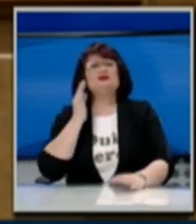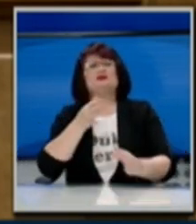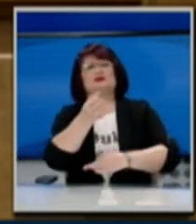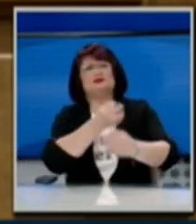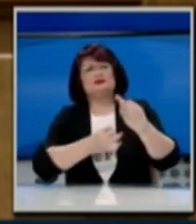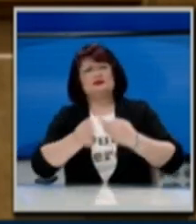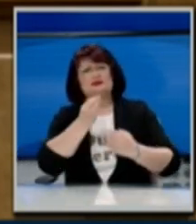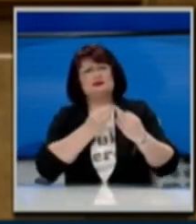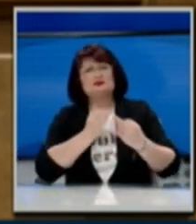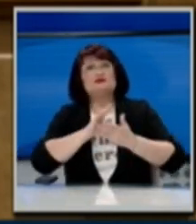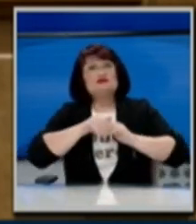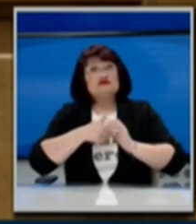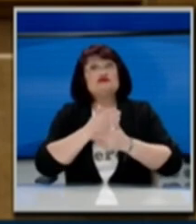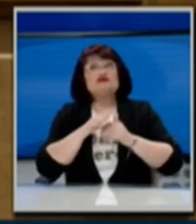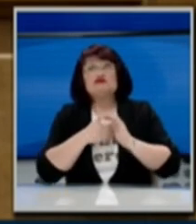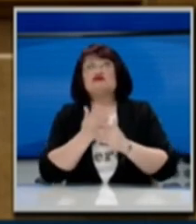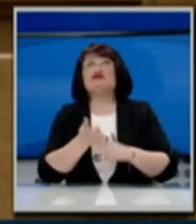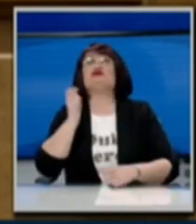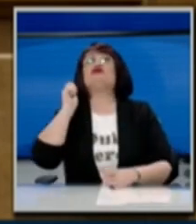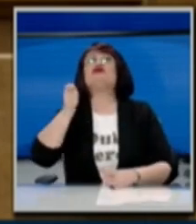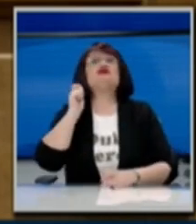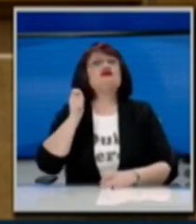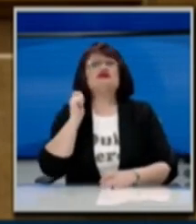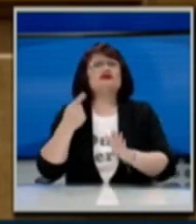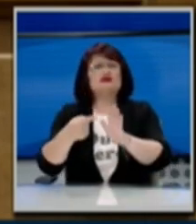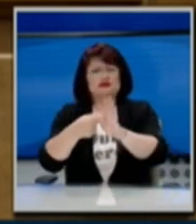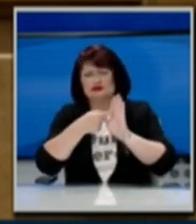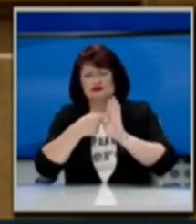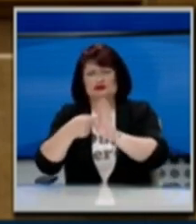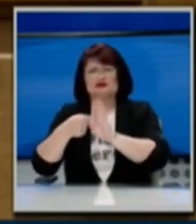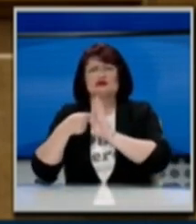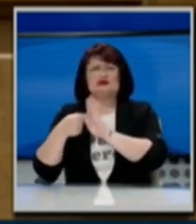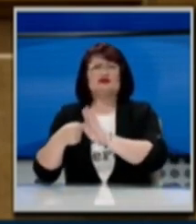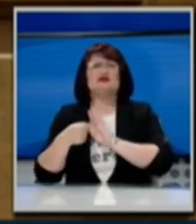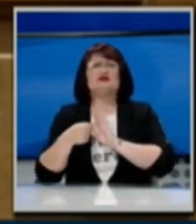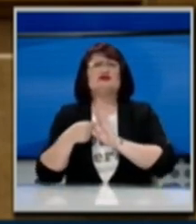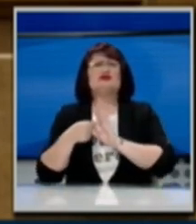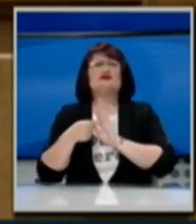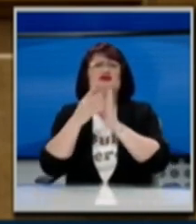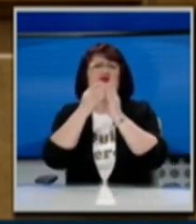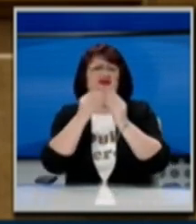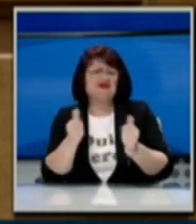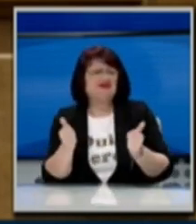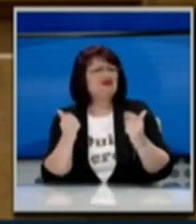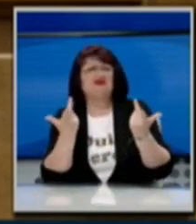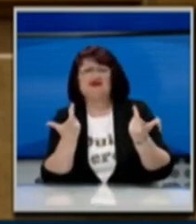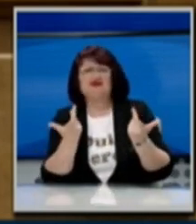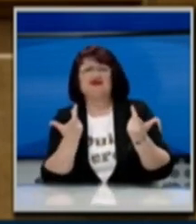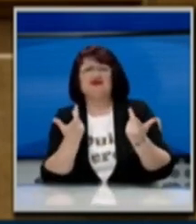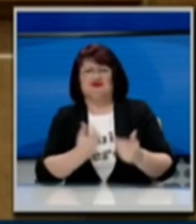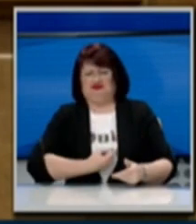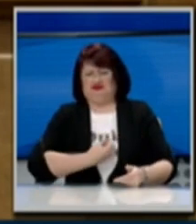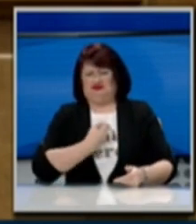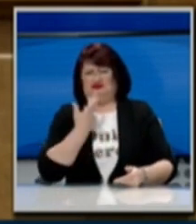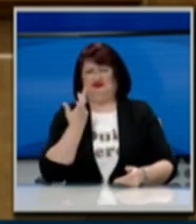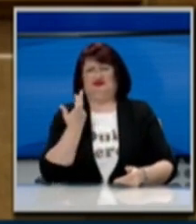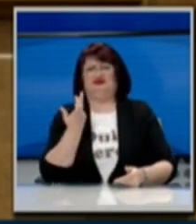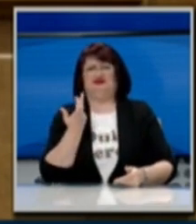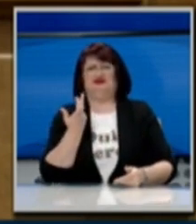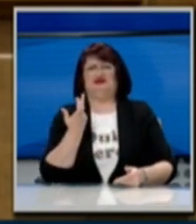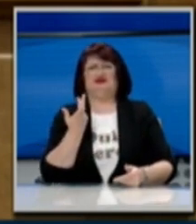με ζέση πολιτικές που αντικατοπτρίζουν ανάλωση, διάθεση και